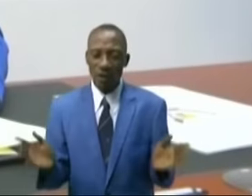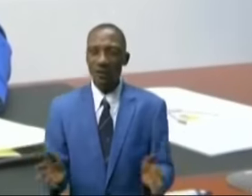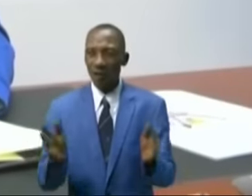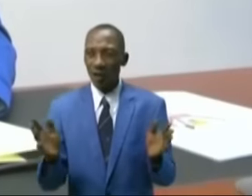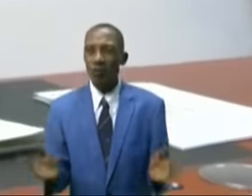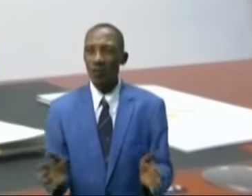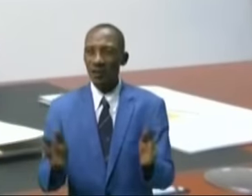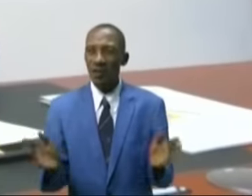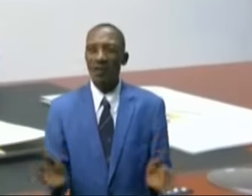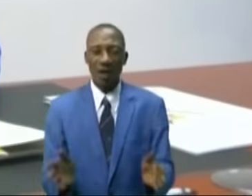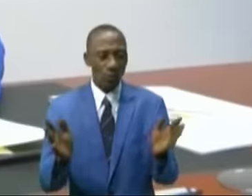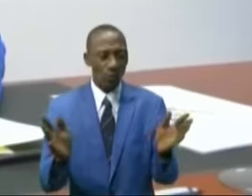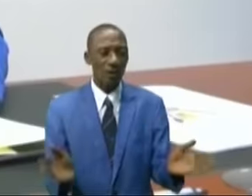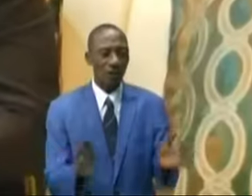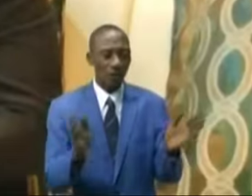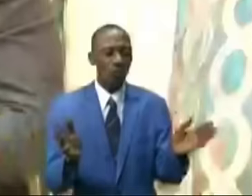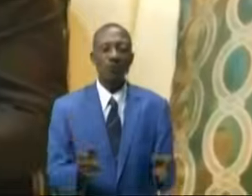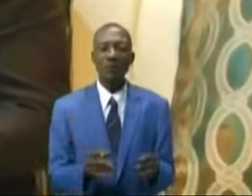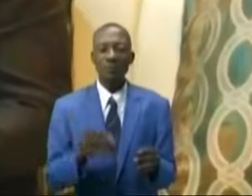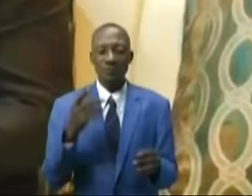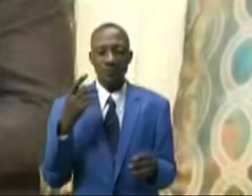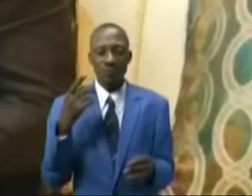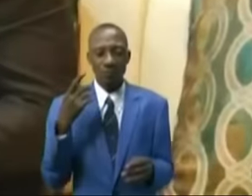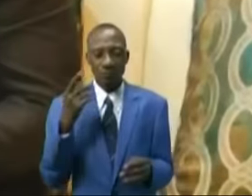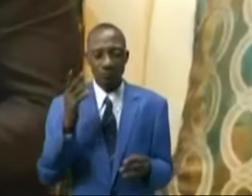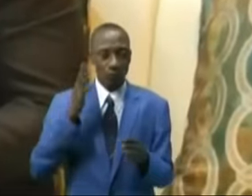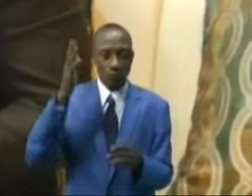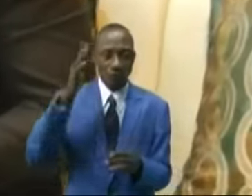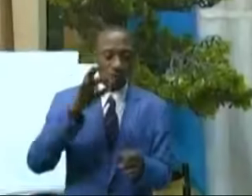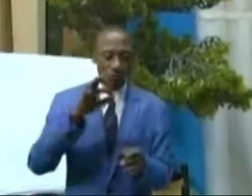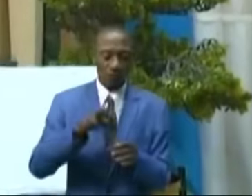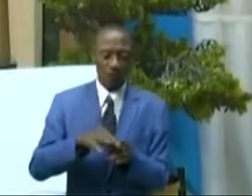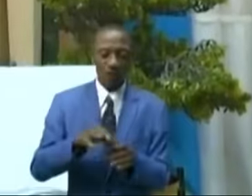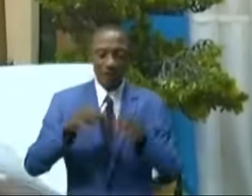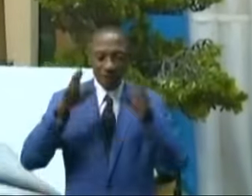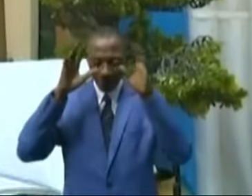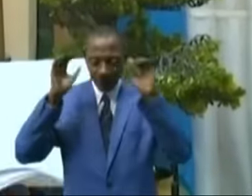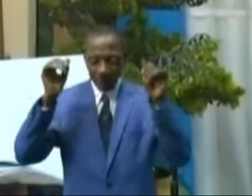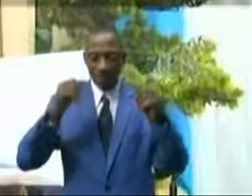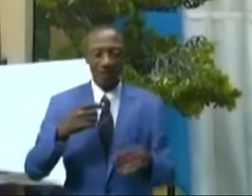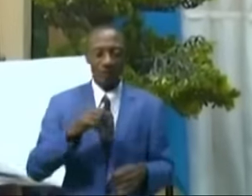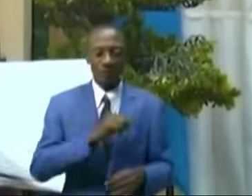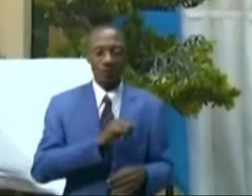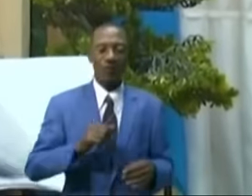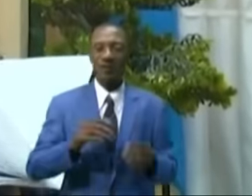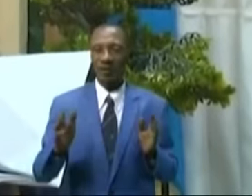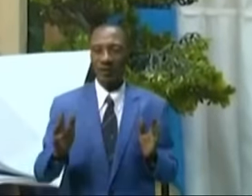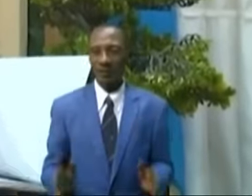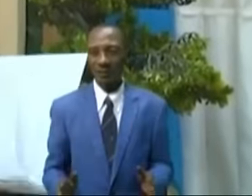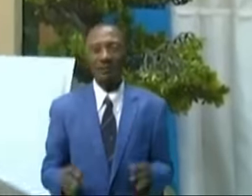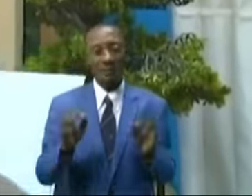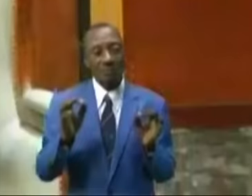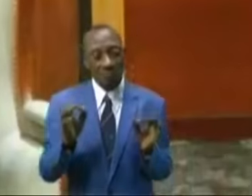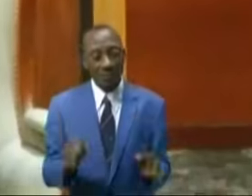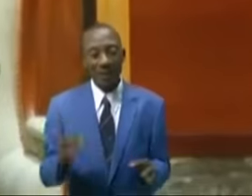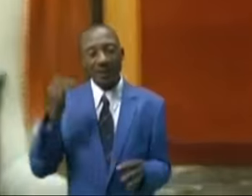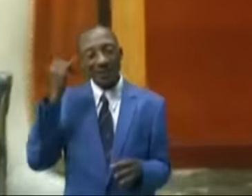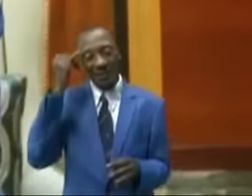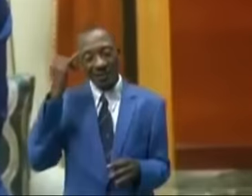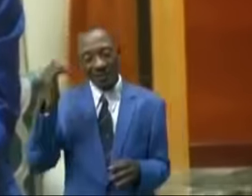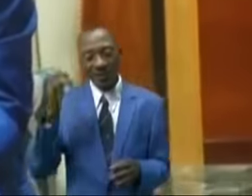la présidence du Sénat. Comme qui dirait, on ne change pas le coach qui a fait des exploits avec de bons résultats.